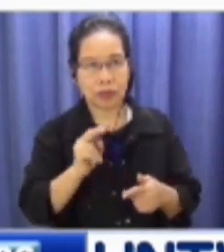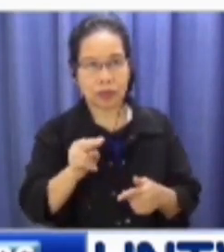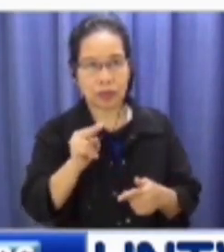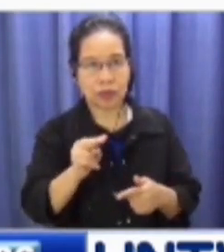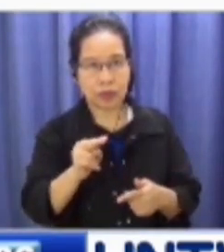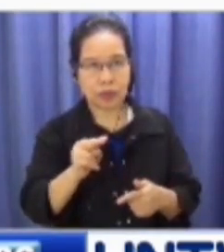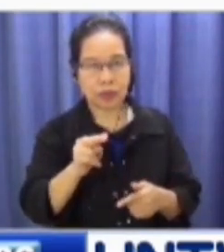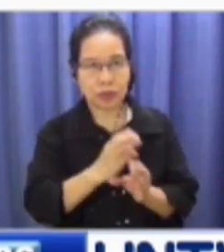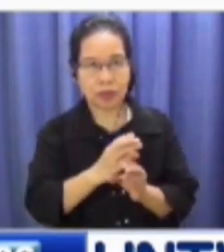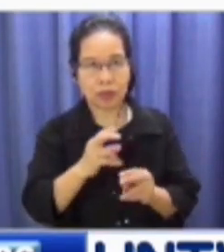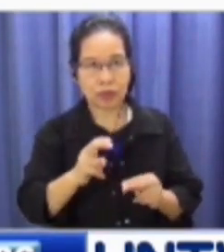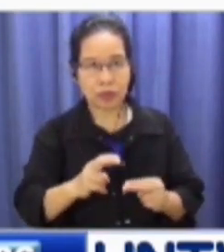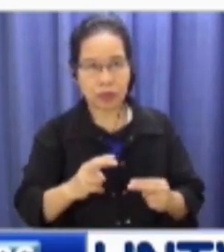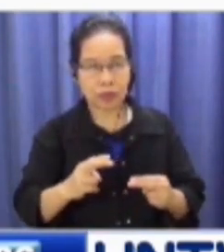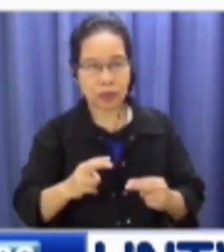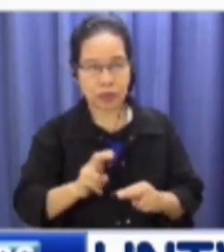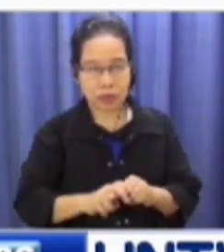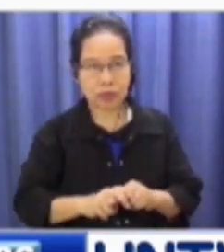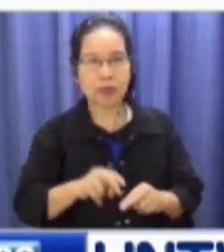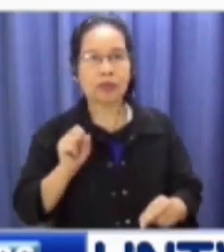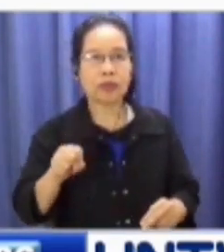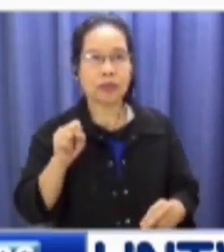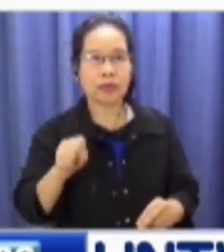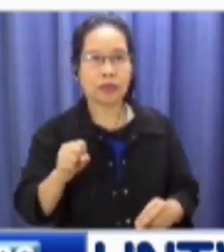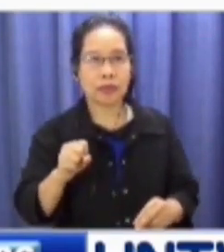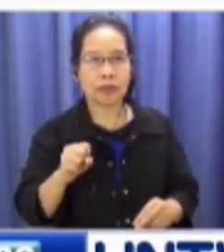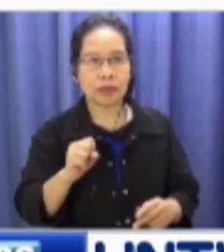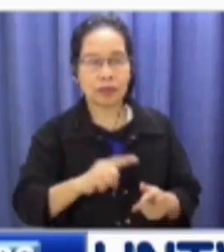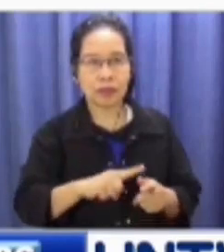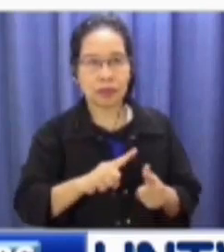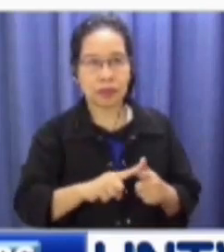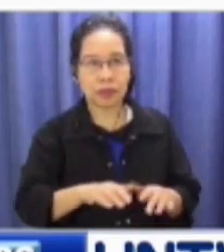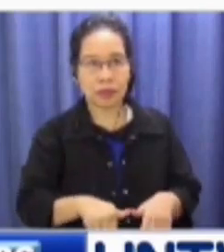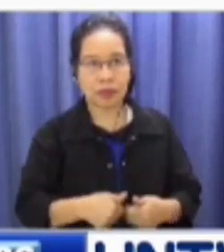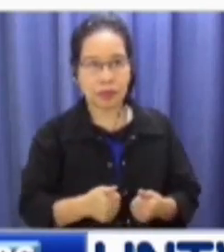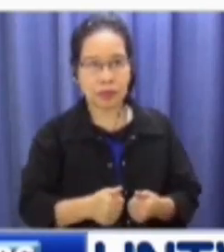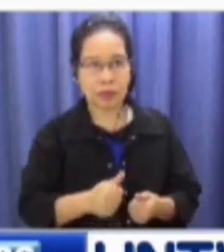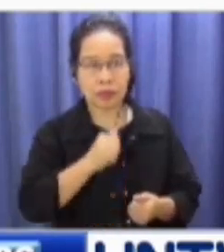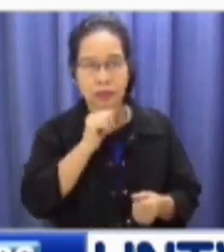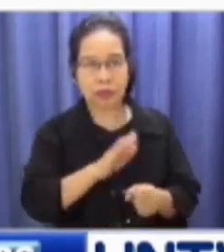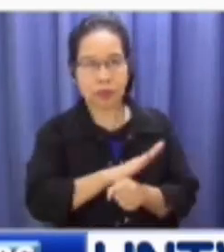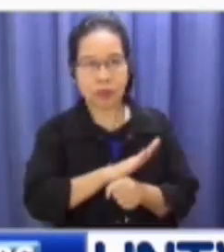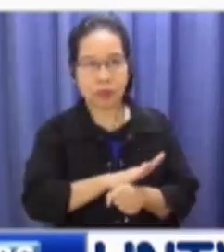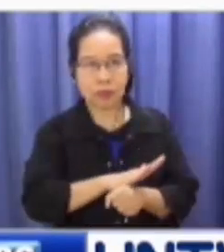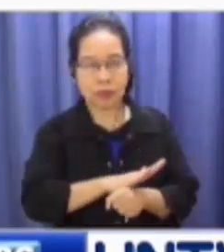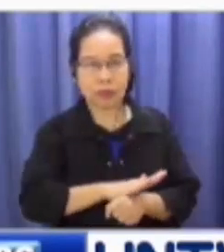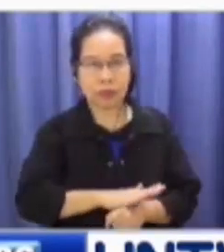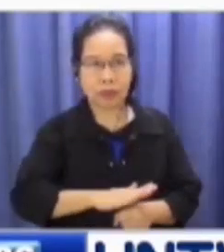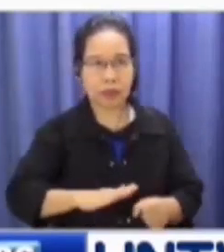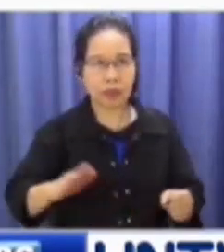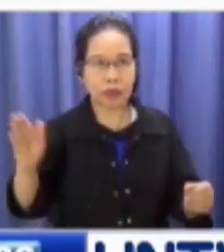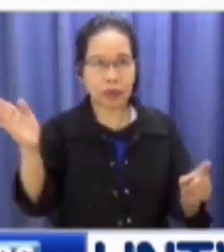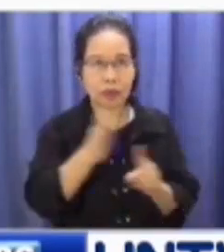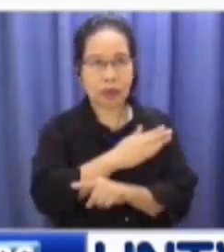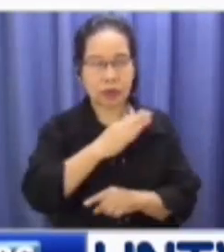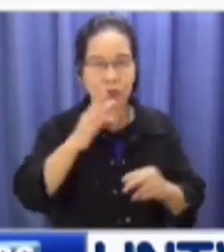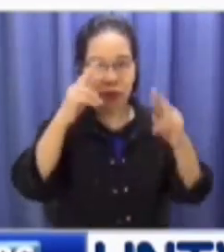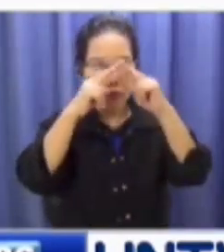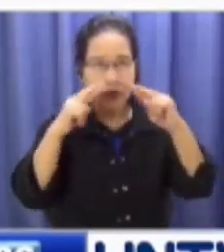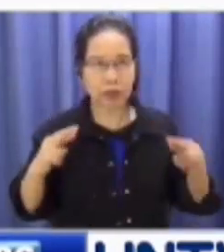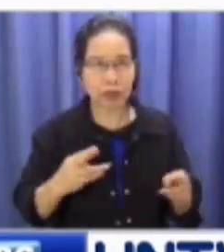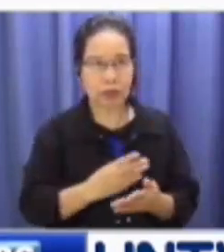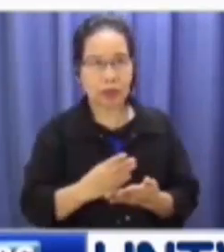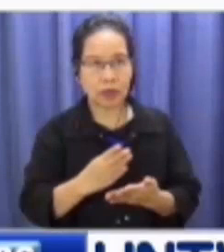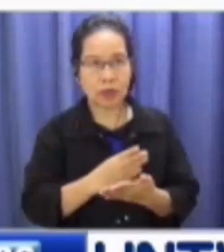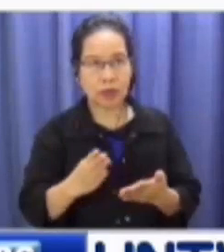Eh, sabi niya, oo. Eh paano yan? Hindi nakakasya, baka tumama sa bubong. Ang sabi naman niya, eh bumili na lang ng mas